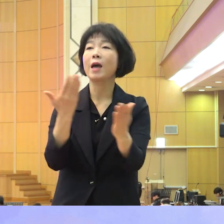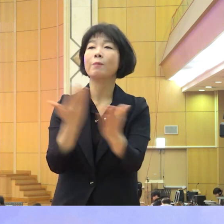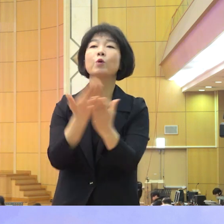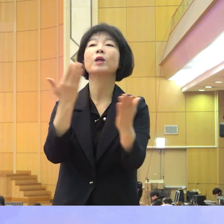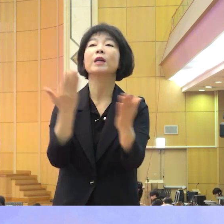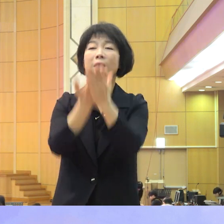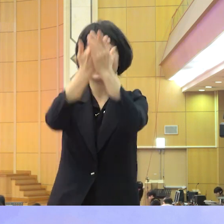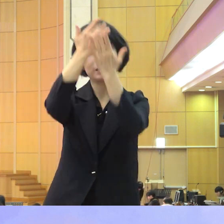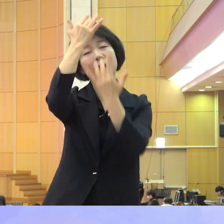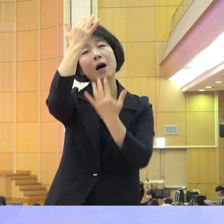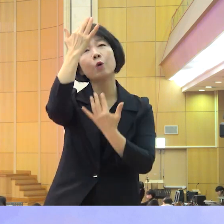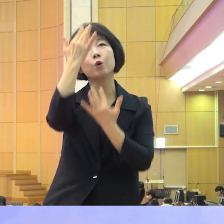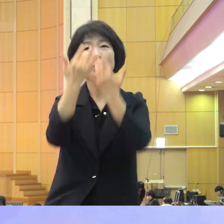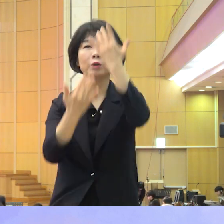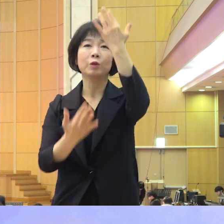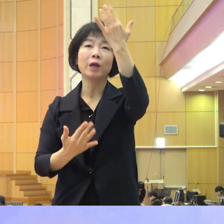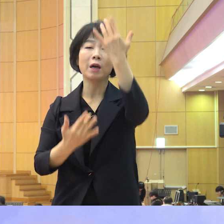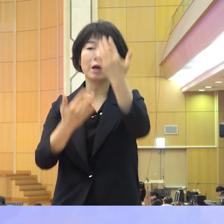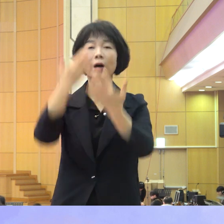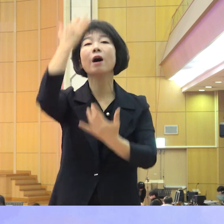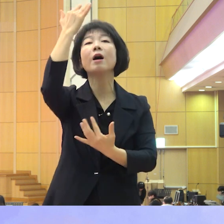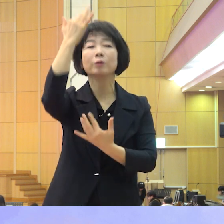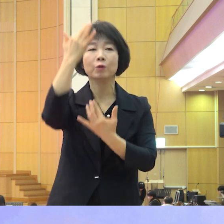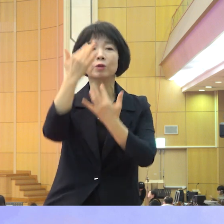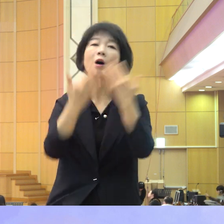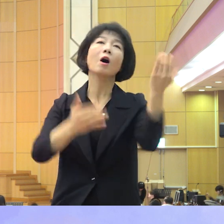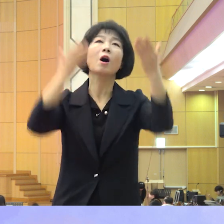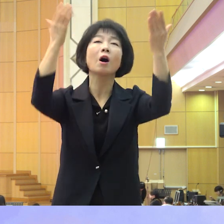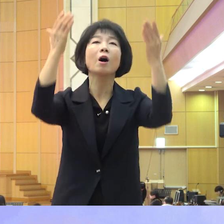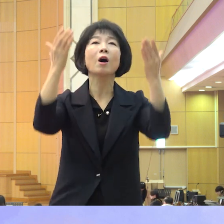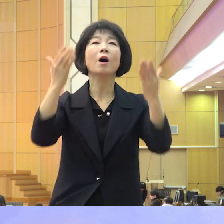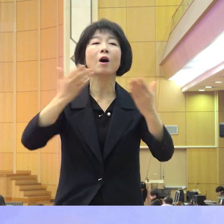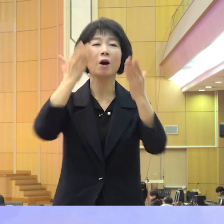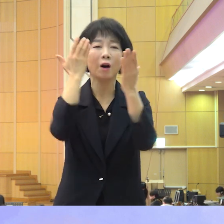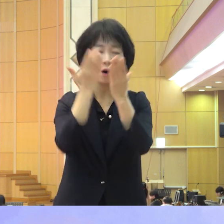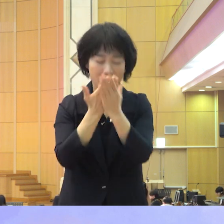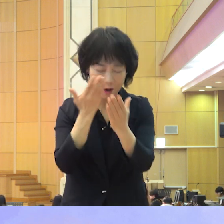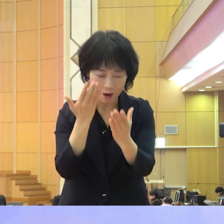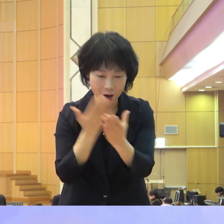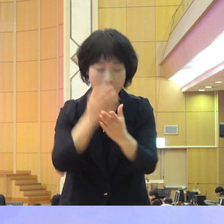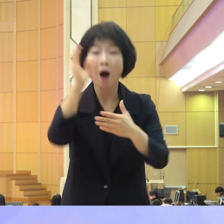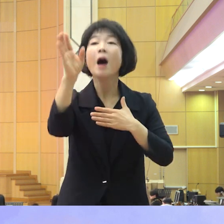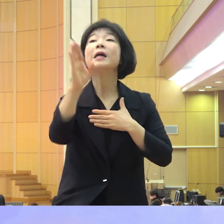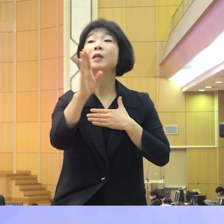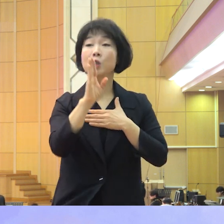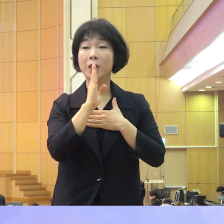부흥의 불길 타오르게 하소서.